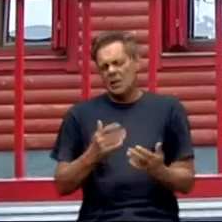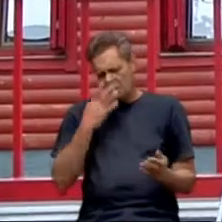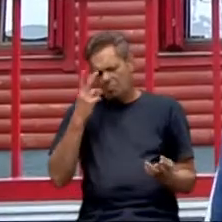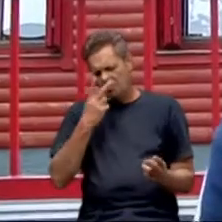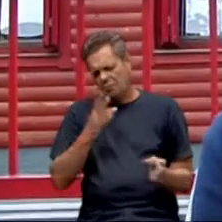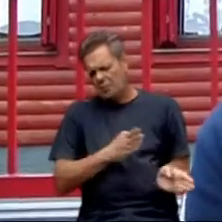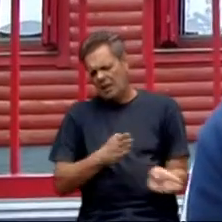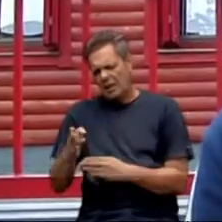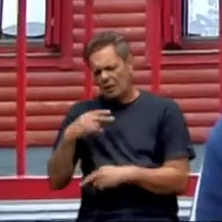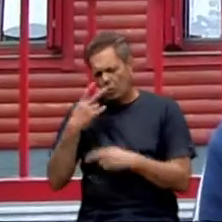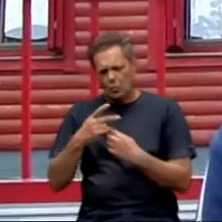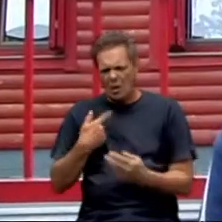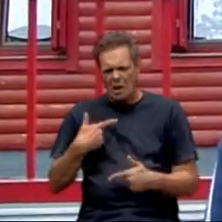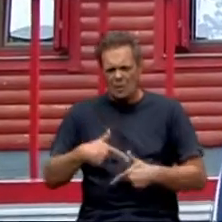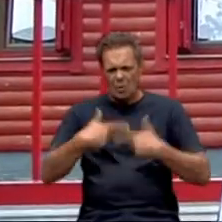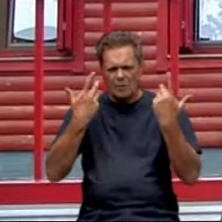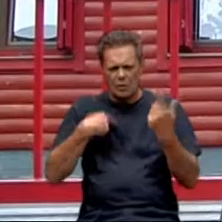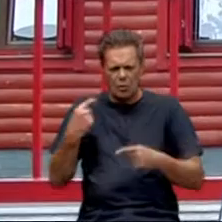bio baš svjestan onog što se događa, a